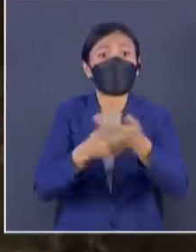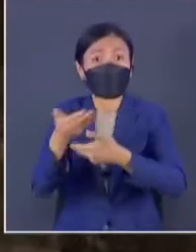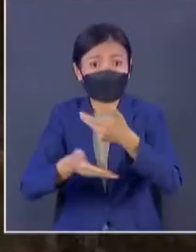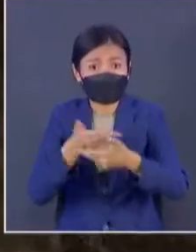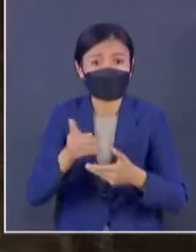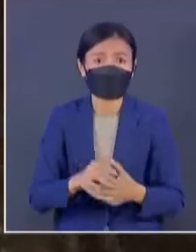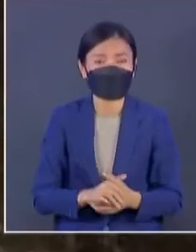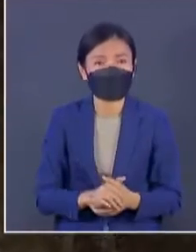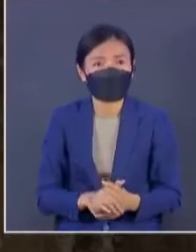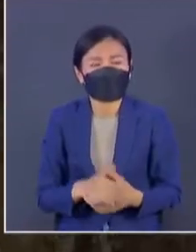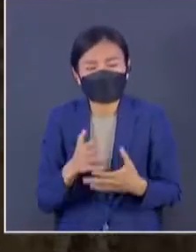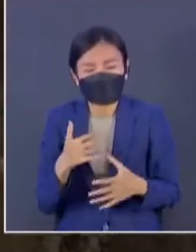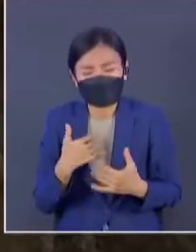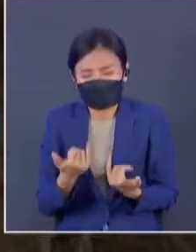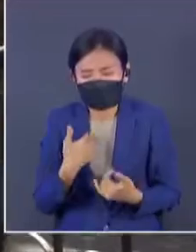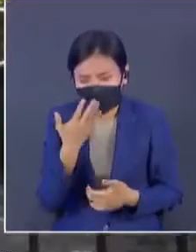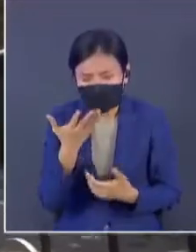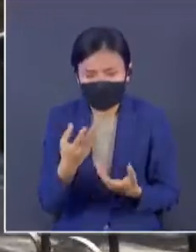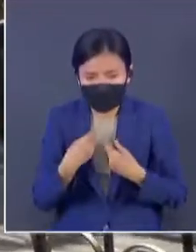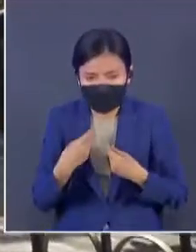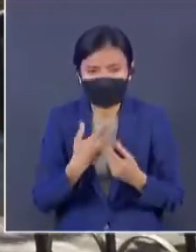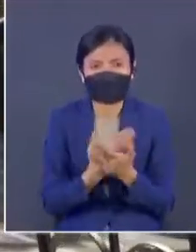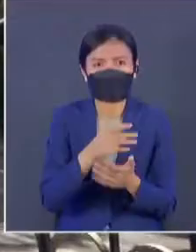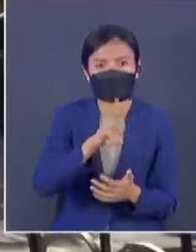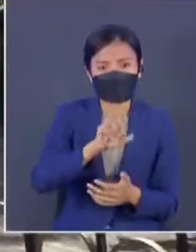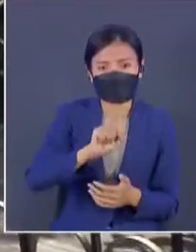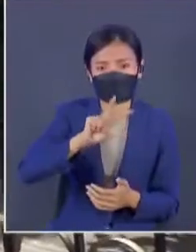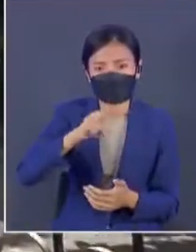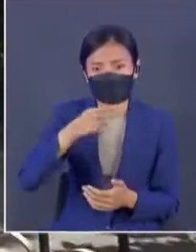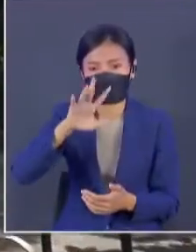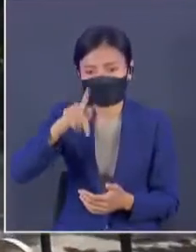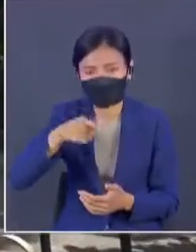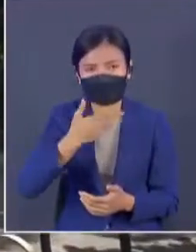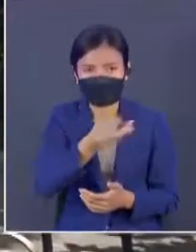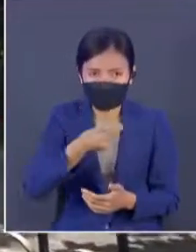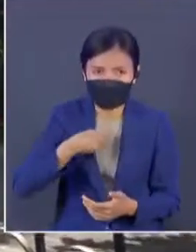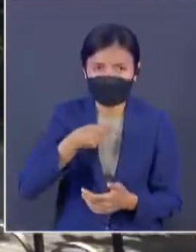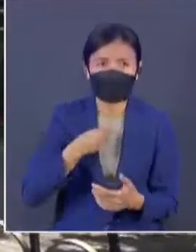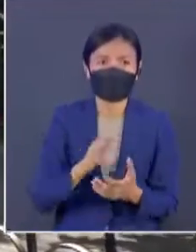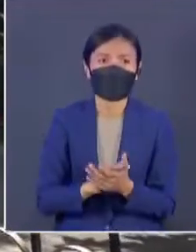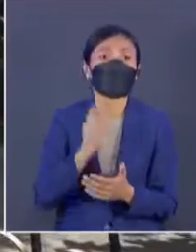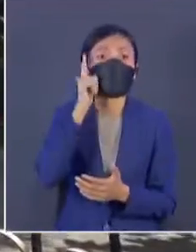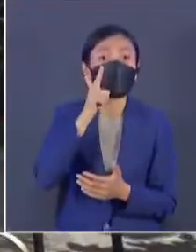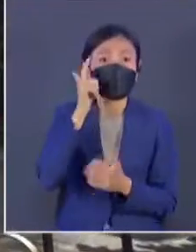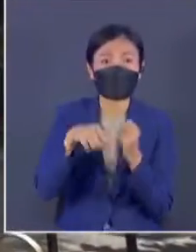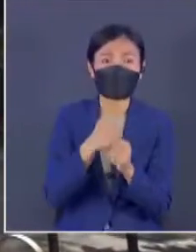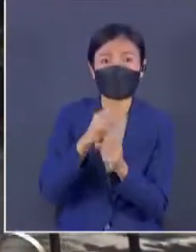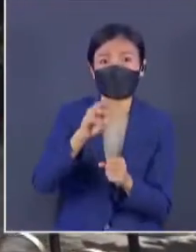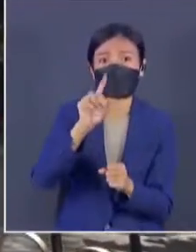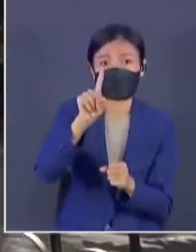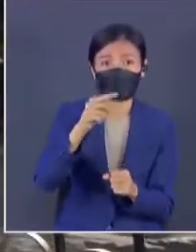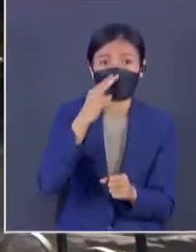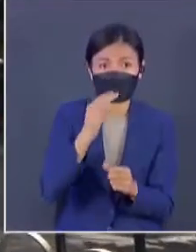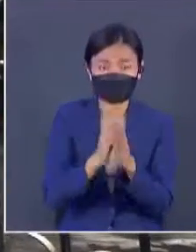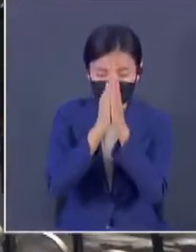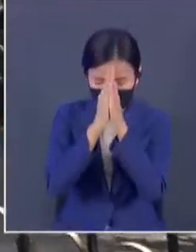วจะมีอำนาจมืด 625,000 บาทเดี๋ยวจะไม่ได้นี่คือคุณลุงสมหมายครับอายุ61ปีครับจุดธู